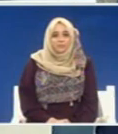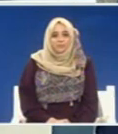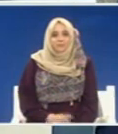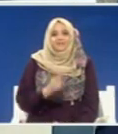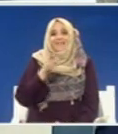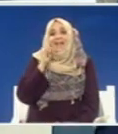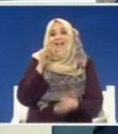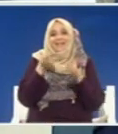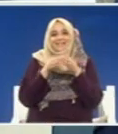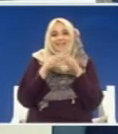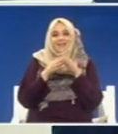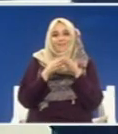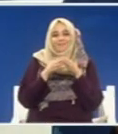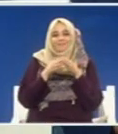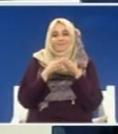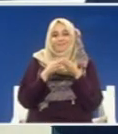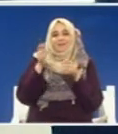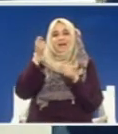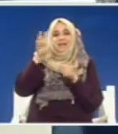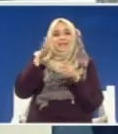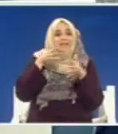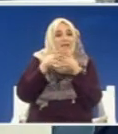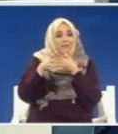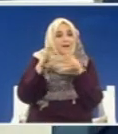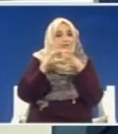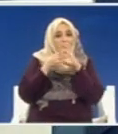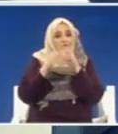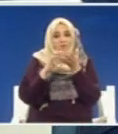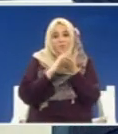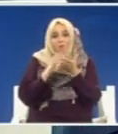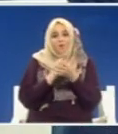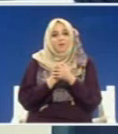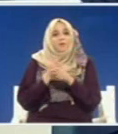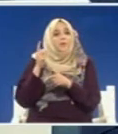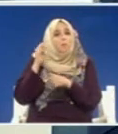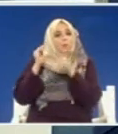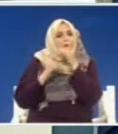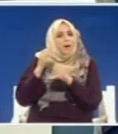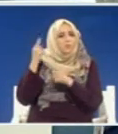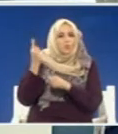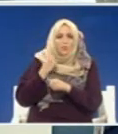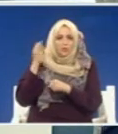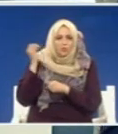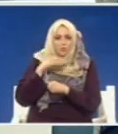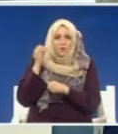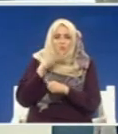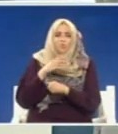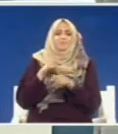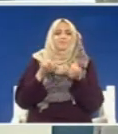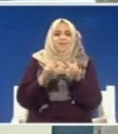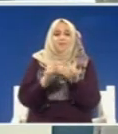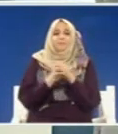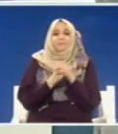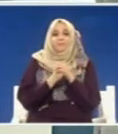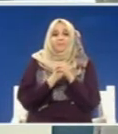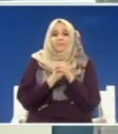هلا سالوا عبر خامسة القرآن الكريم من الجزائر. برنامجكم اليومي يجيب عن اسئلتكم الدينية وانشغالاتكم الفقهية.